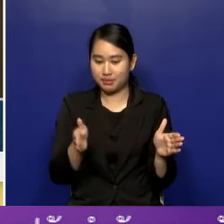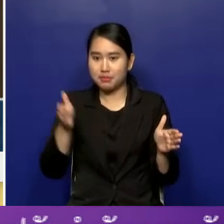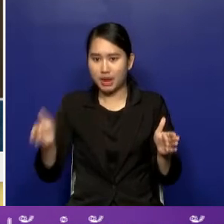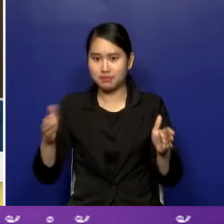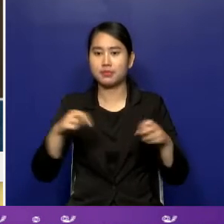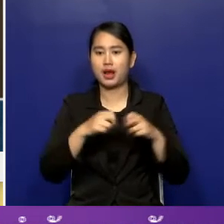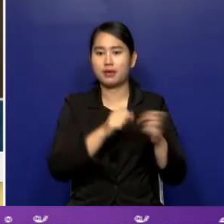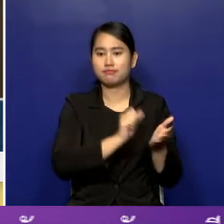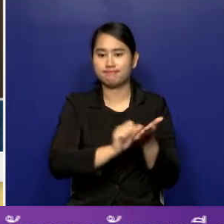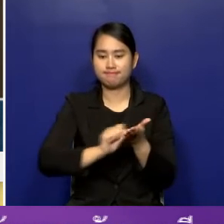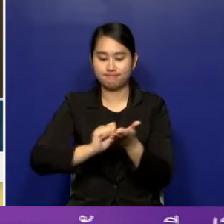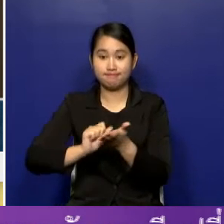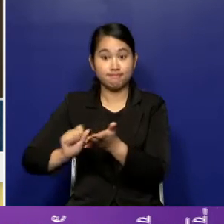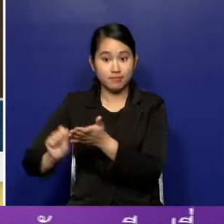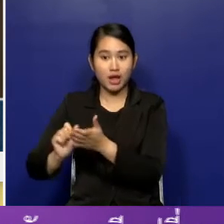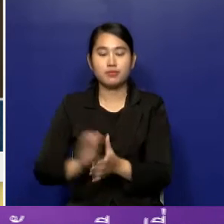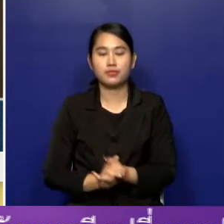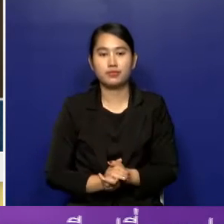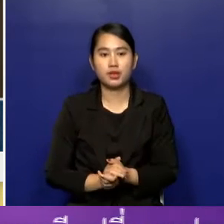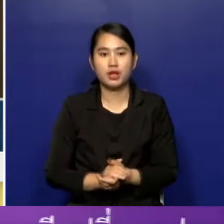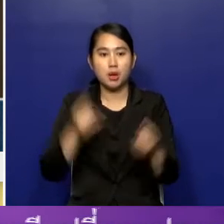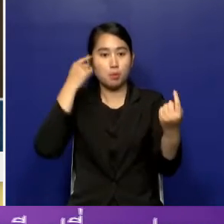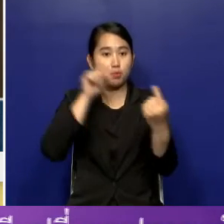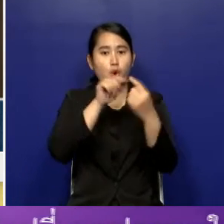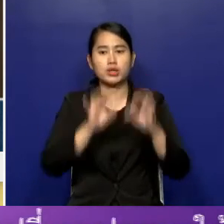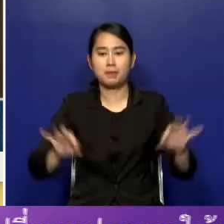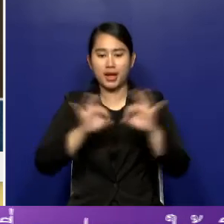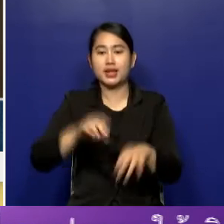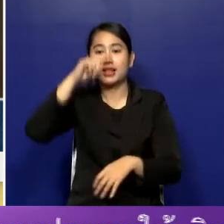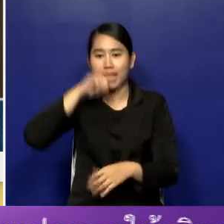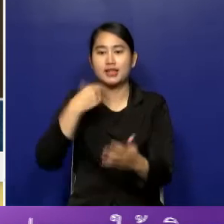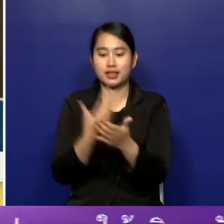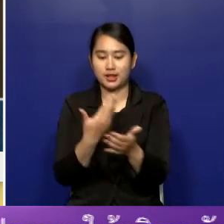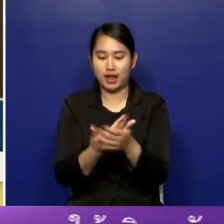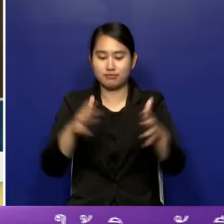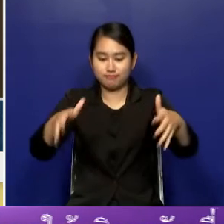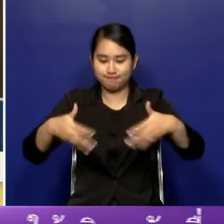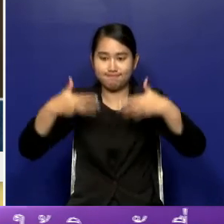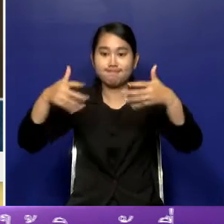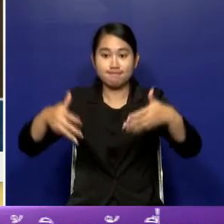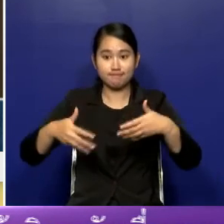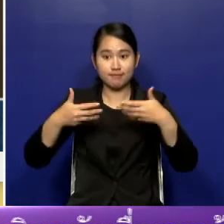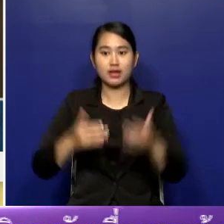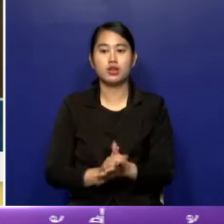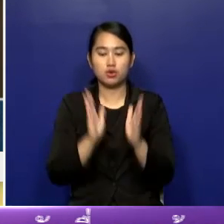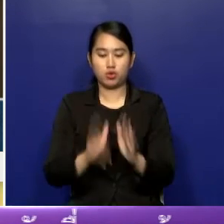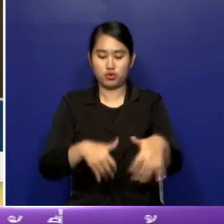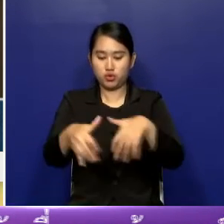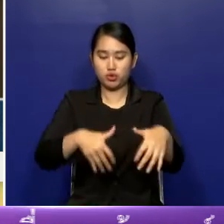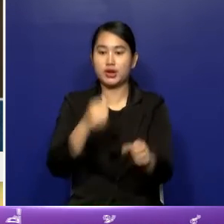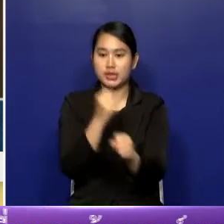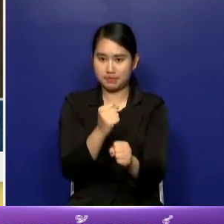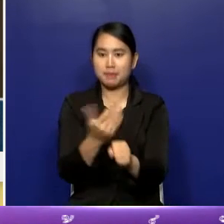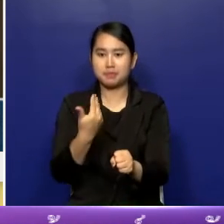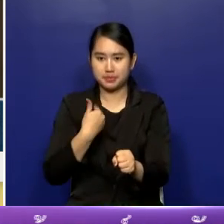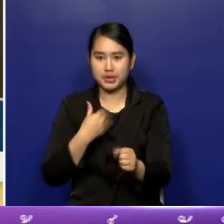ด้วยทางนี้สุปสงก็คต้การให้ประเทศชาิมีได้เพิ่มขึ้นปราชนมีงานทำกัได